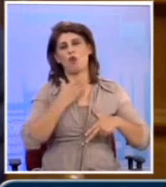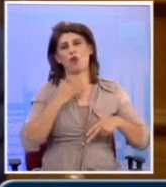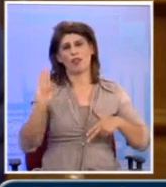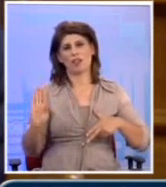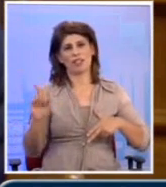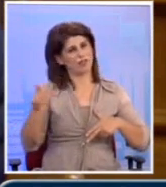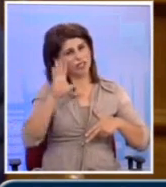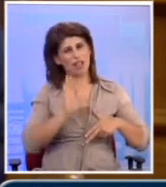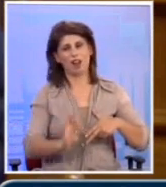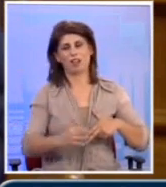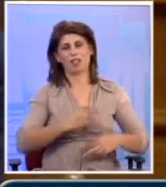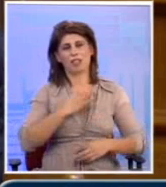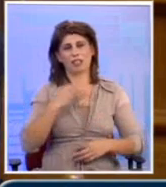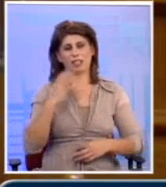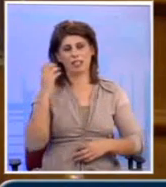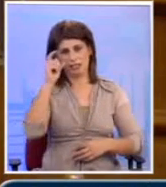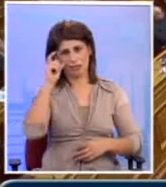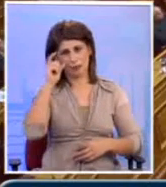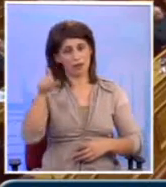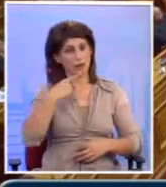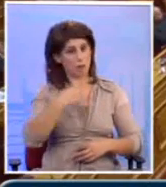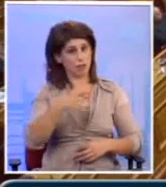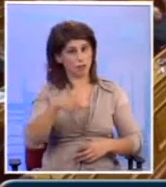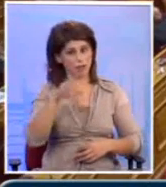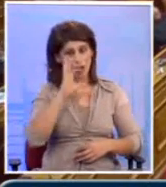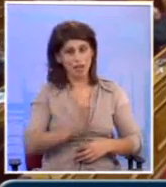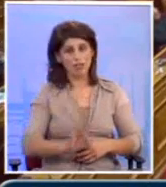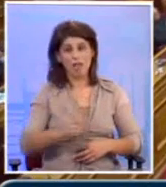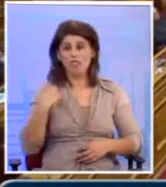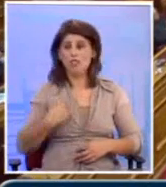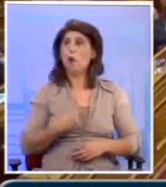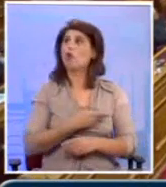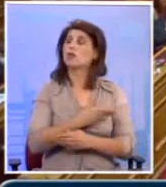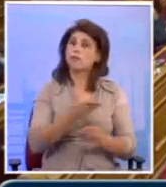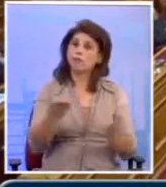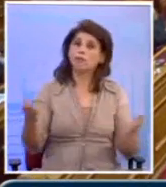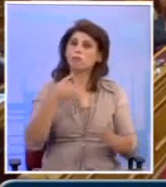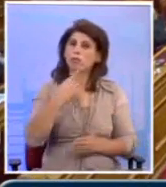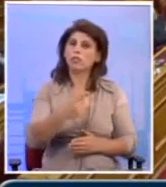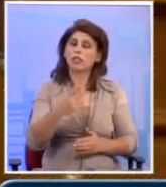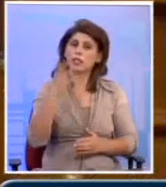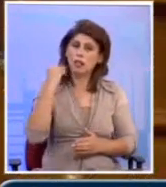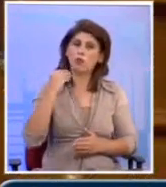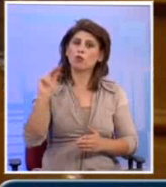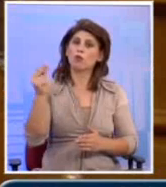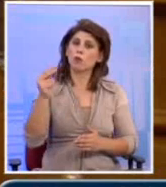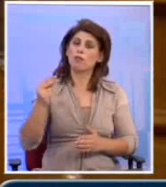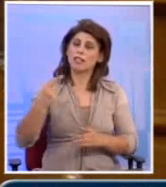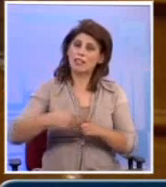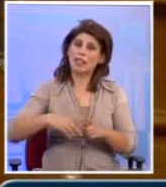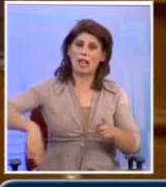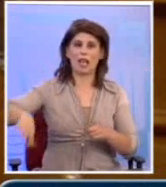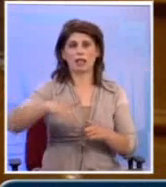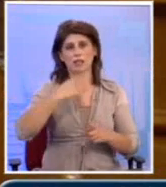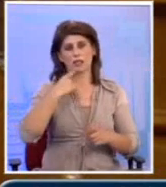Αυτή είναι η αλήθεια, κύριε Σαμαρά. Και πείτε την αυτή την αλήθεια δημόσια, να την ακούσουν οι βουλευτές και ο ελληνικός λαός.